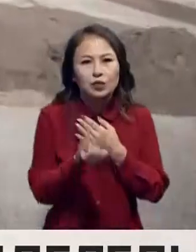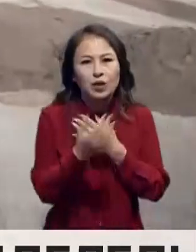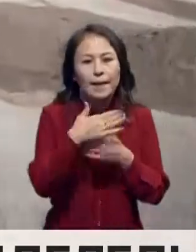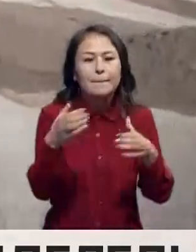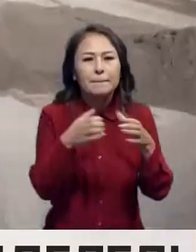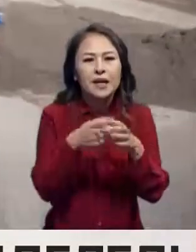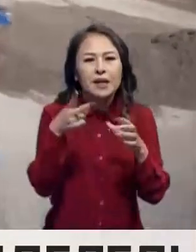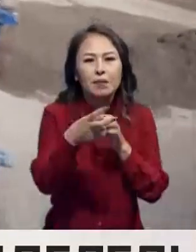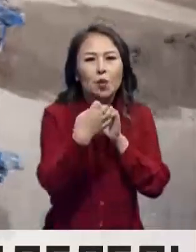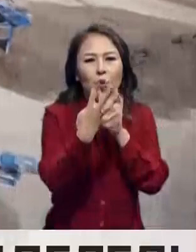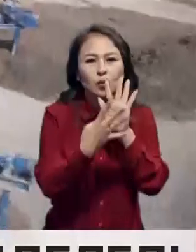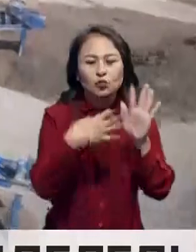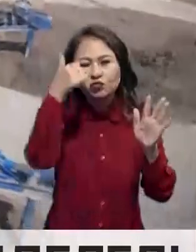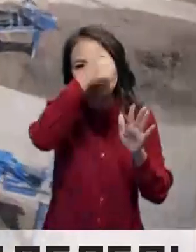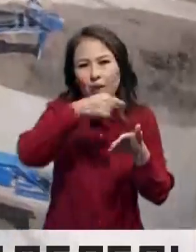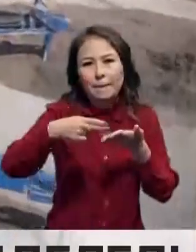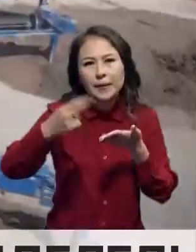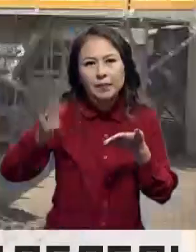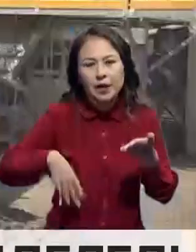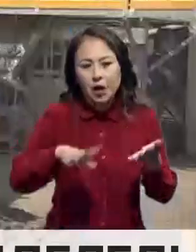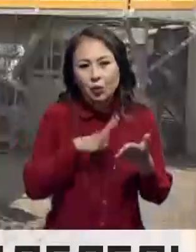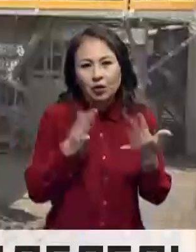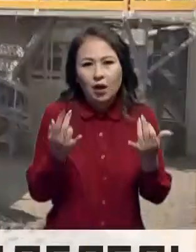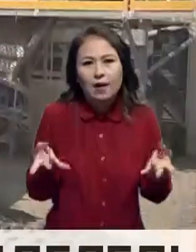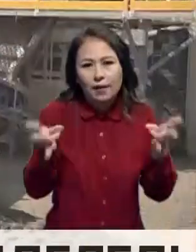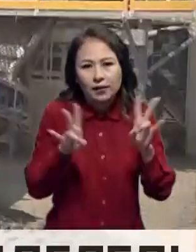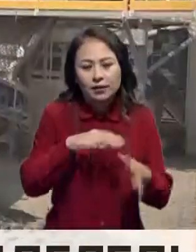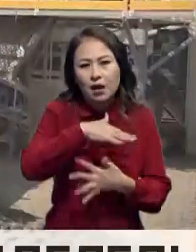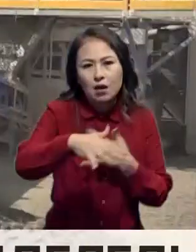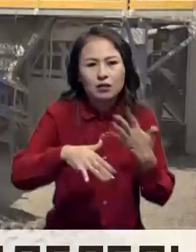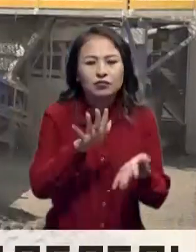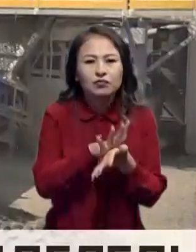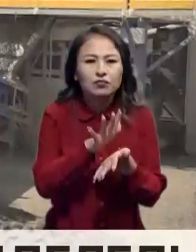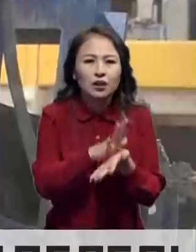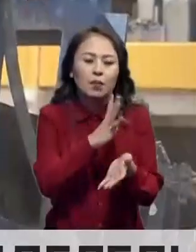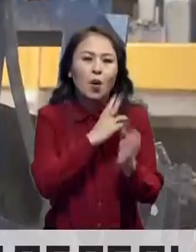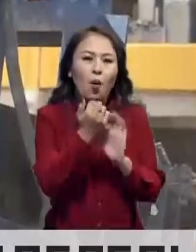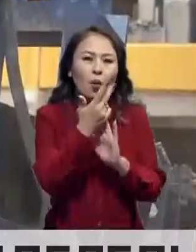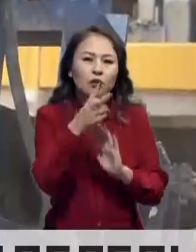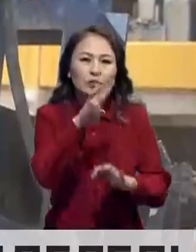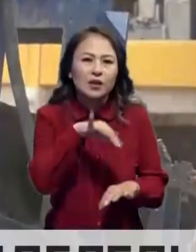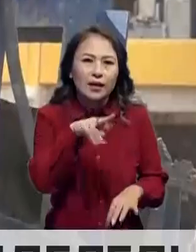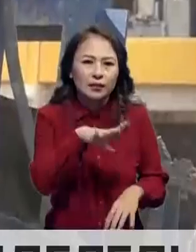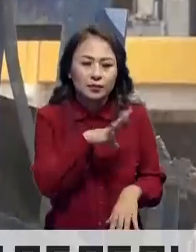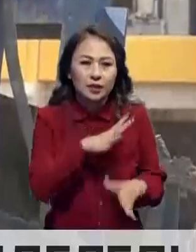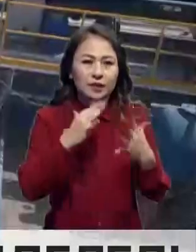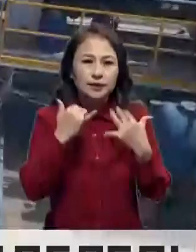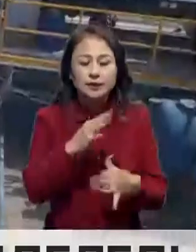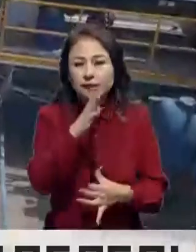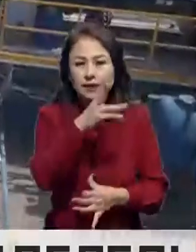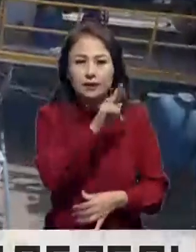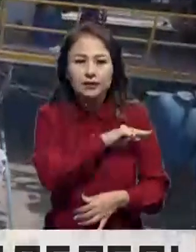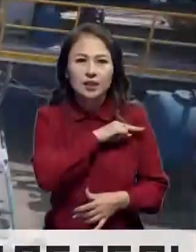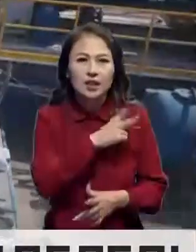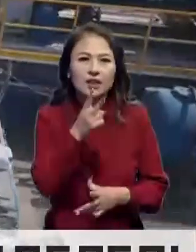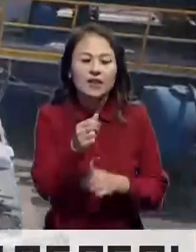2019 жылы мемлекеттік органдармен меморандумға отырған. Мұнай қалдығы аралас жер учаскелерін өңдеуге 13 миллиард теңге бөлініпті. Қазіргі кезде жұмыс екі